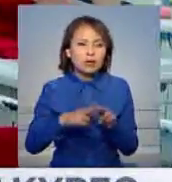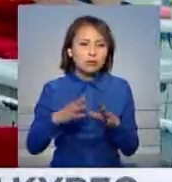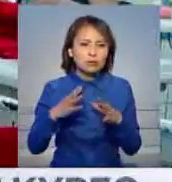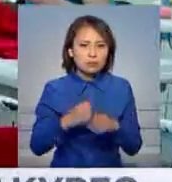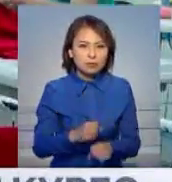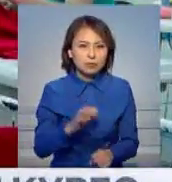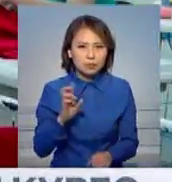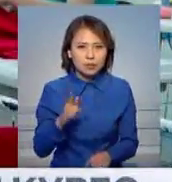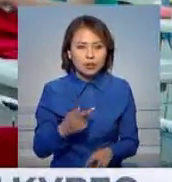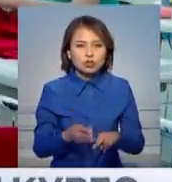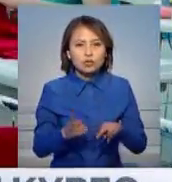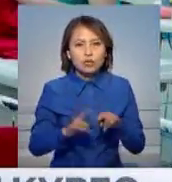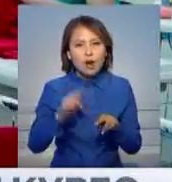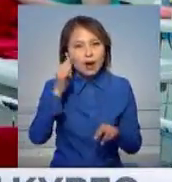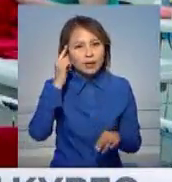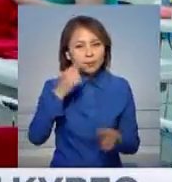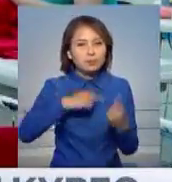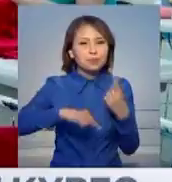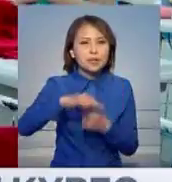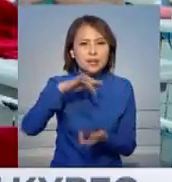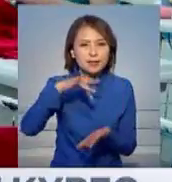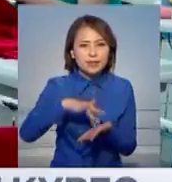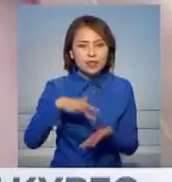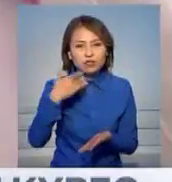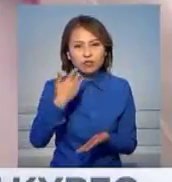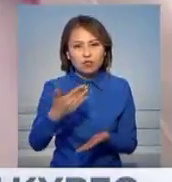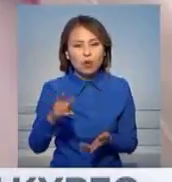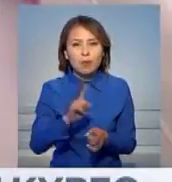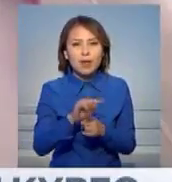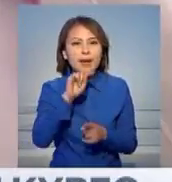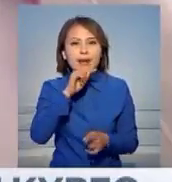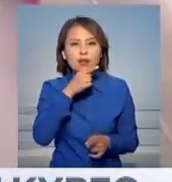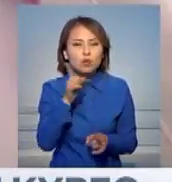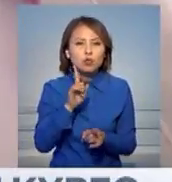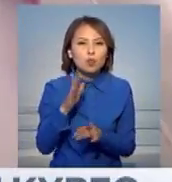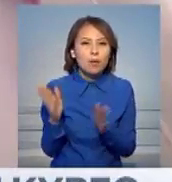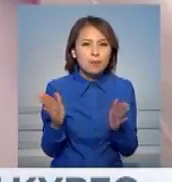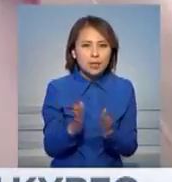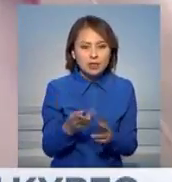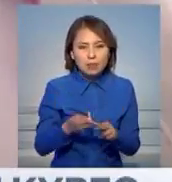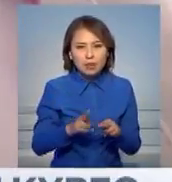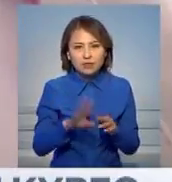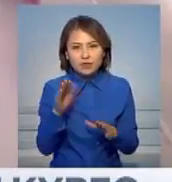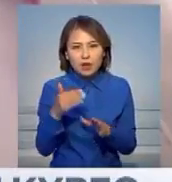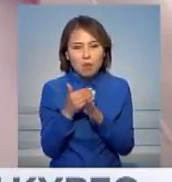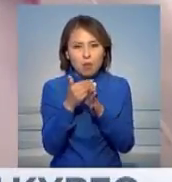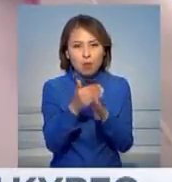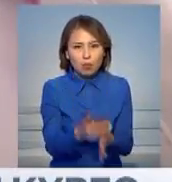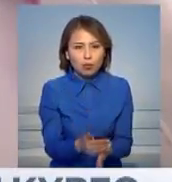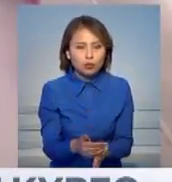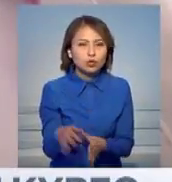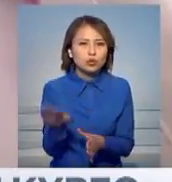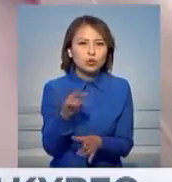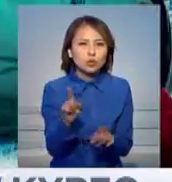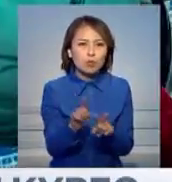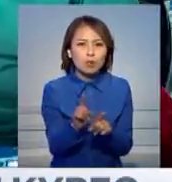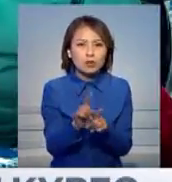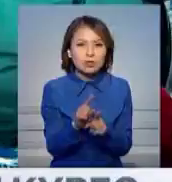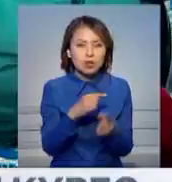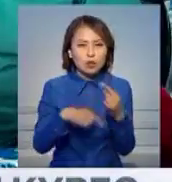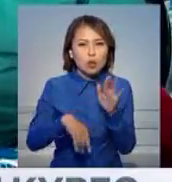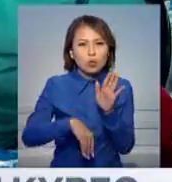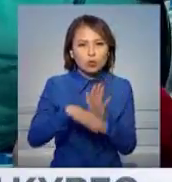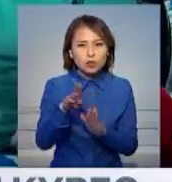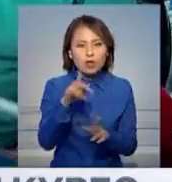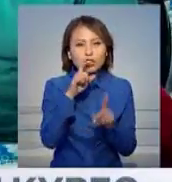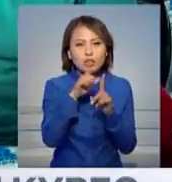еді. Қырғызстанның бизнес ортасы үкіметтің көлеңкелі экономиканы азайту бастамасын қолдап отыр, дегенмен кәсіпкерлер сөзден іске көшкен дұрыс